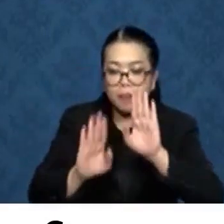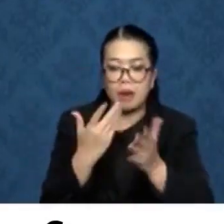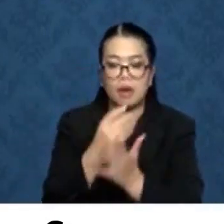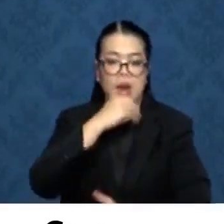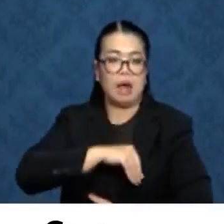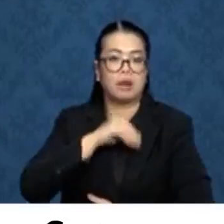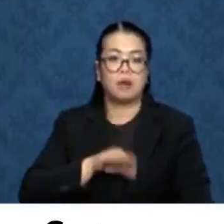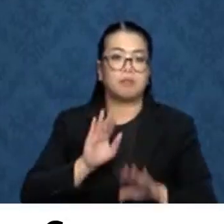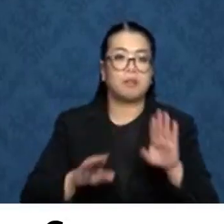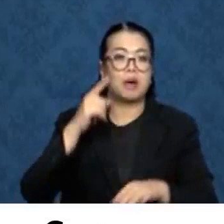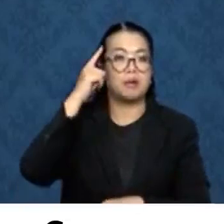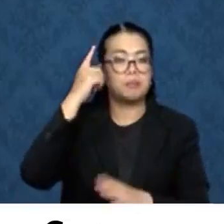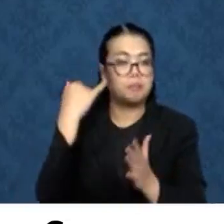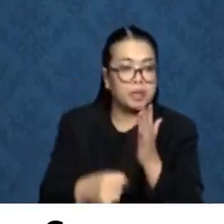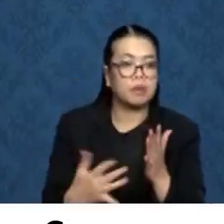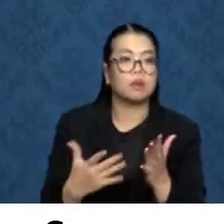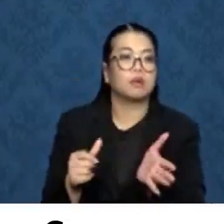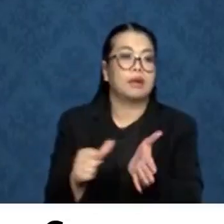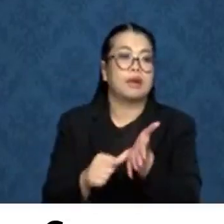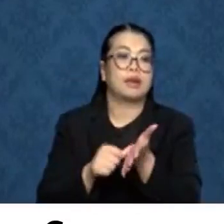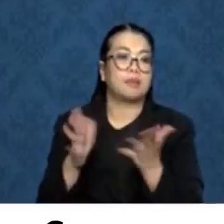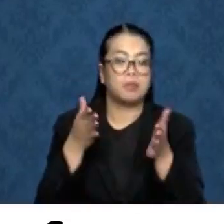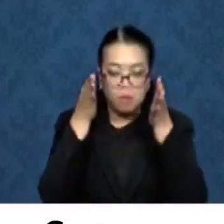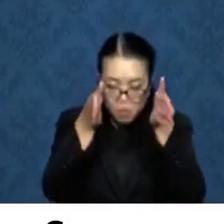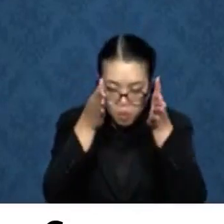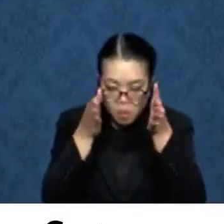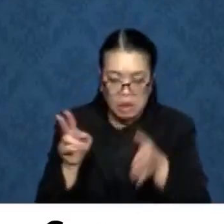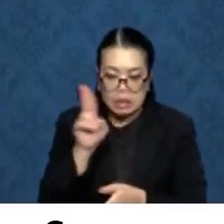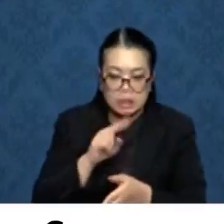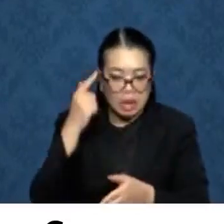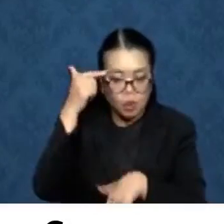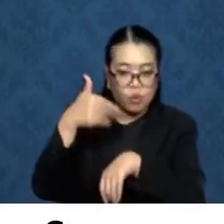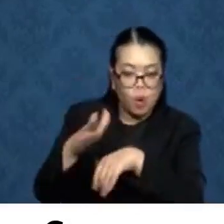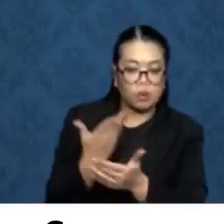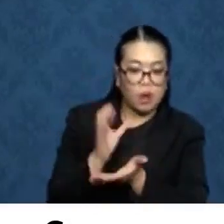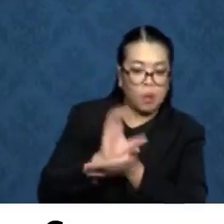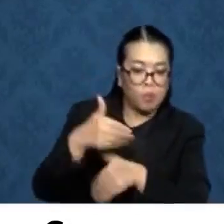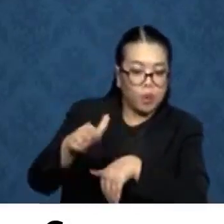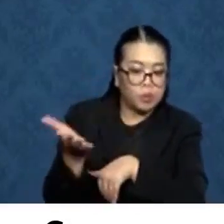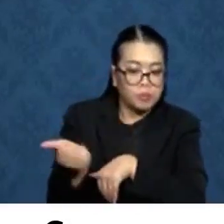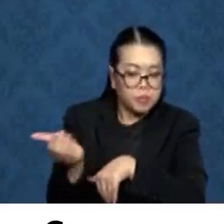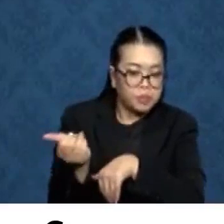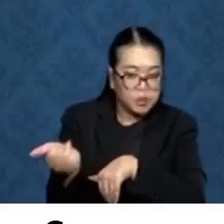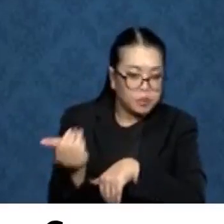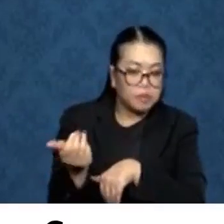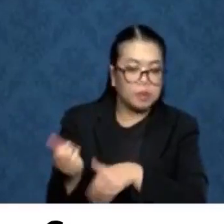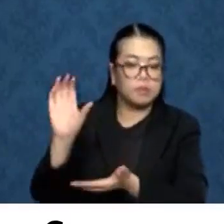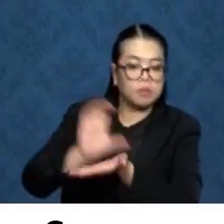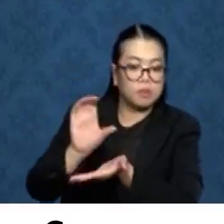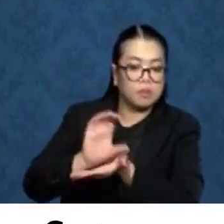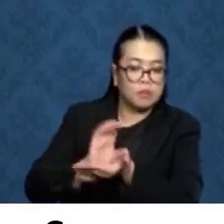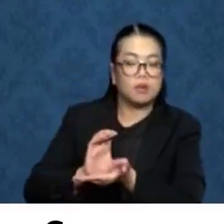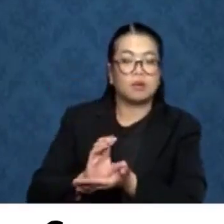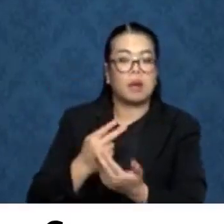ที่ไม่รวมผลของเงินเฟ้อแต่รัฐบาลที่มาโชว์ตัวเลขโต 5%ในปีแรกที่เข้ามาบริหารเนี่ยเป็นการ